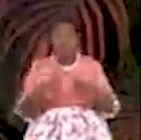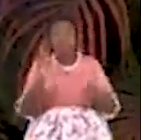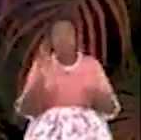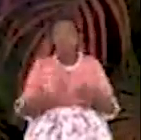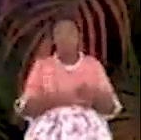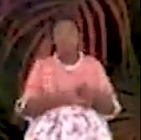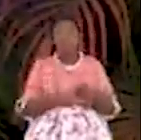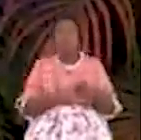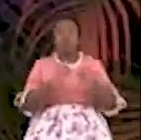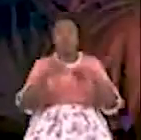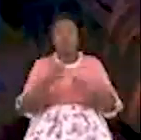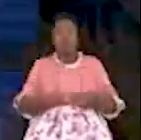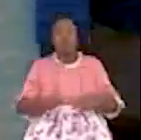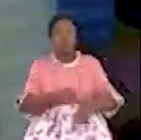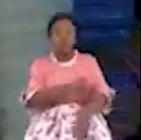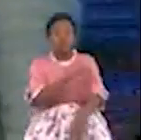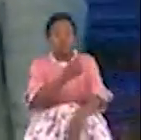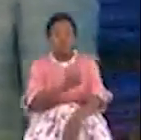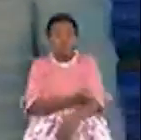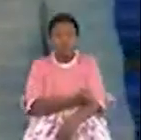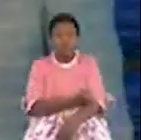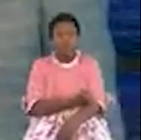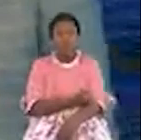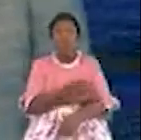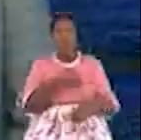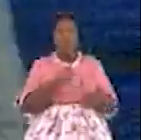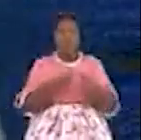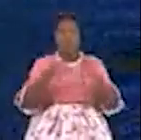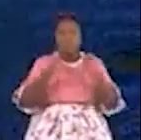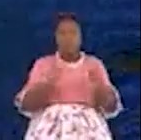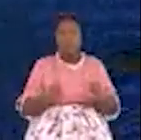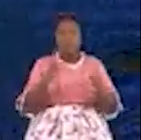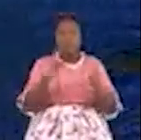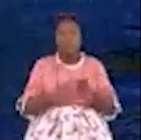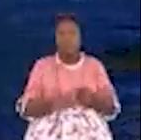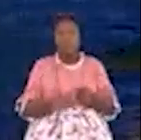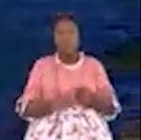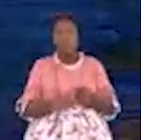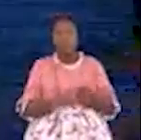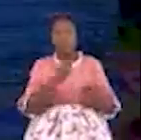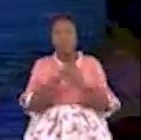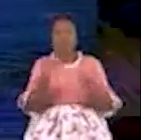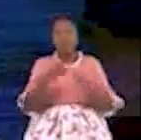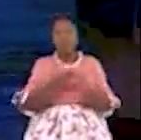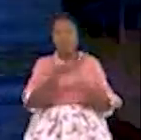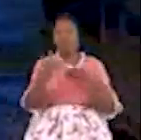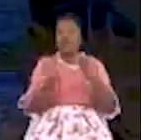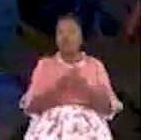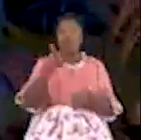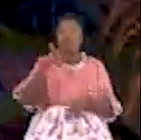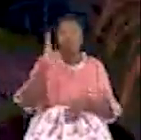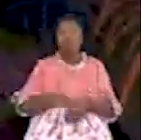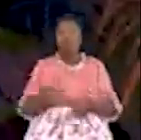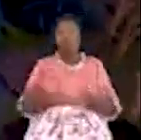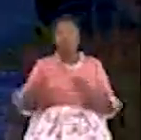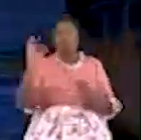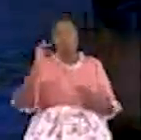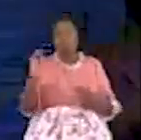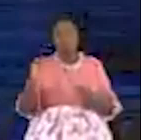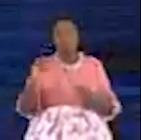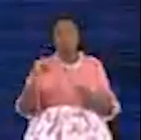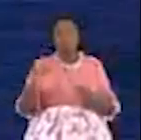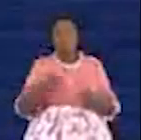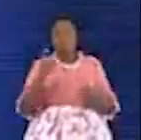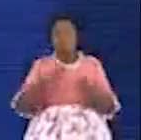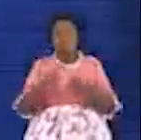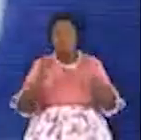isi. Ike nke ịnapụta gị, pụọ na ajọ mmụọ ọbụla, pụọ na ike ọjọọ ọbụla. Ike nke